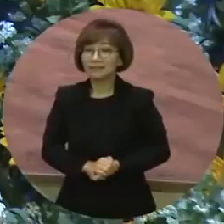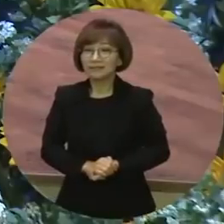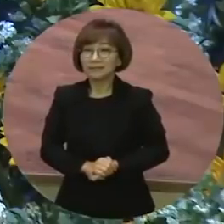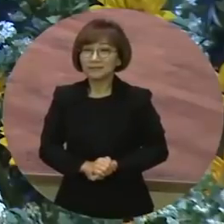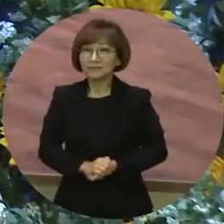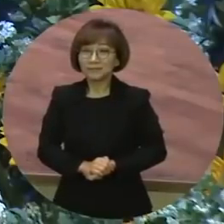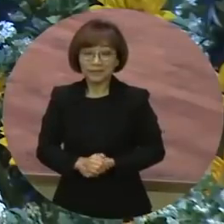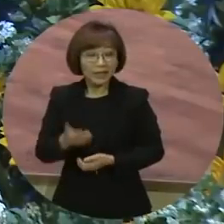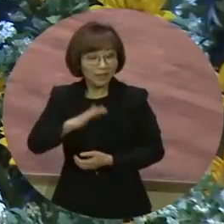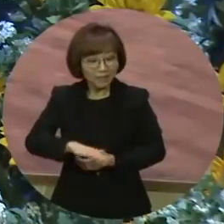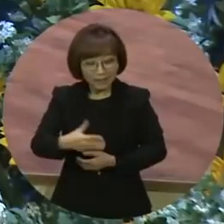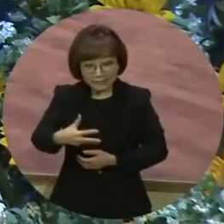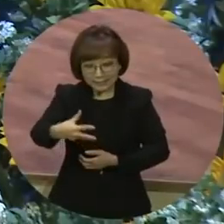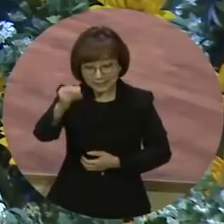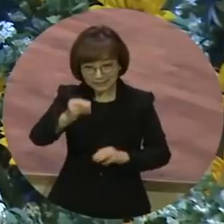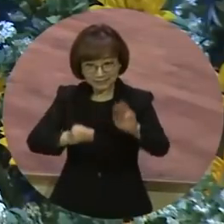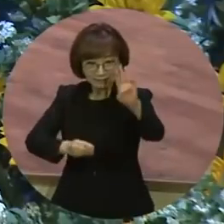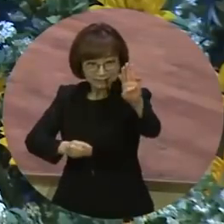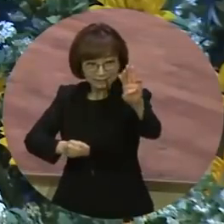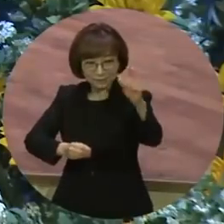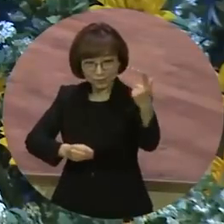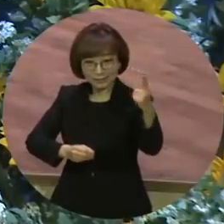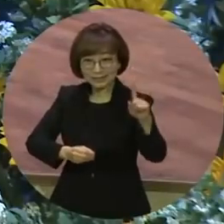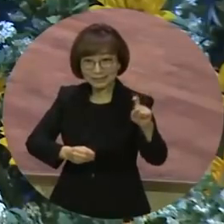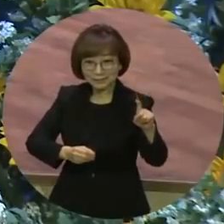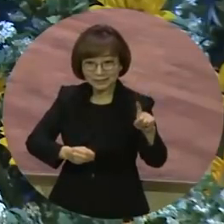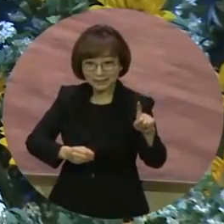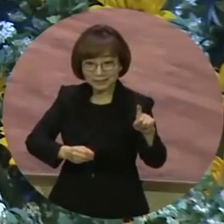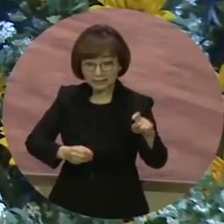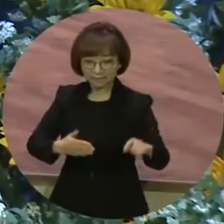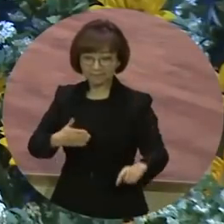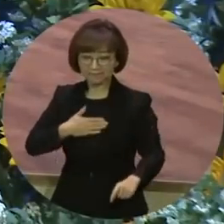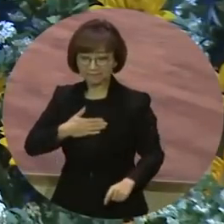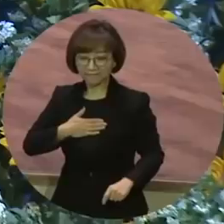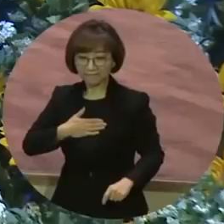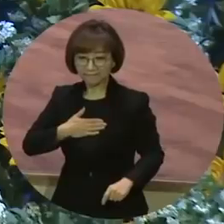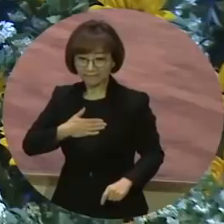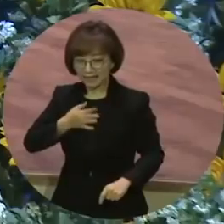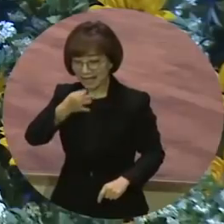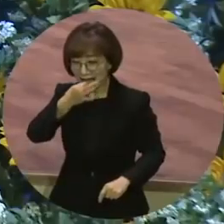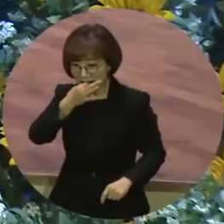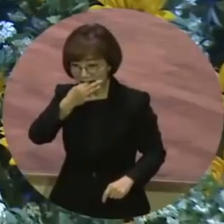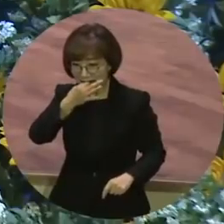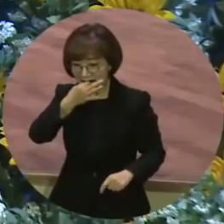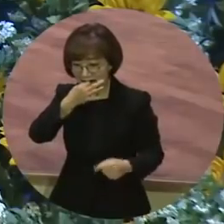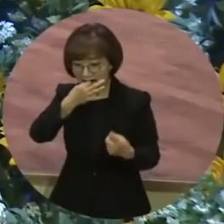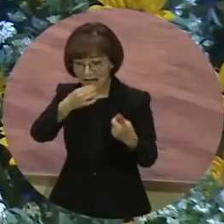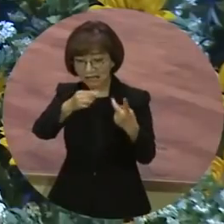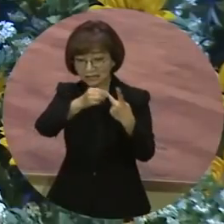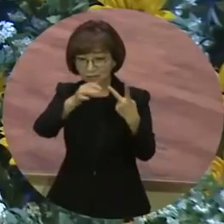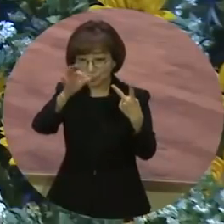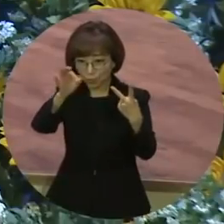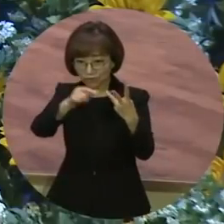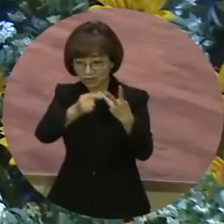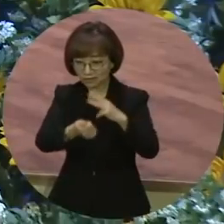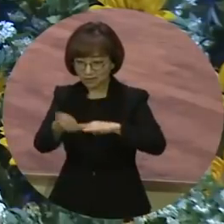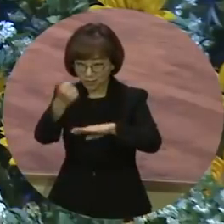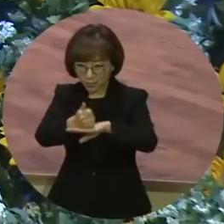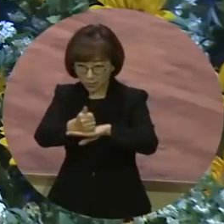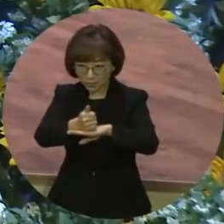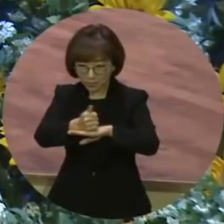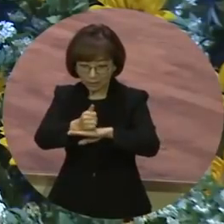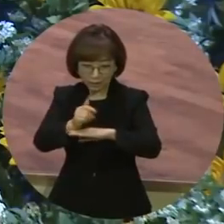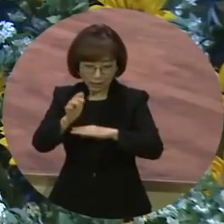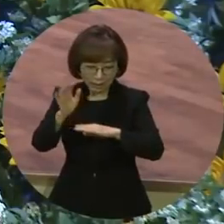이런 것들은 잠시 있다가 사라져버리는 신기루다 그랬어요. 이따가 없어져 버려요. 다